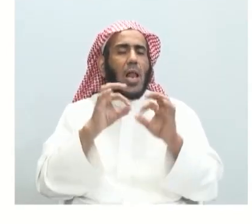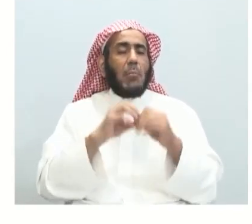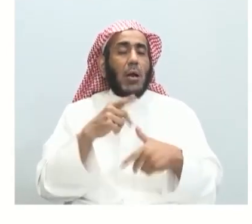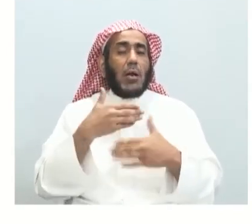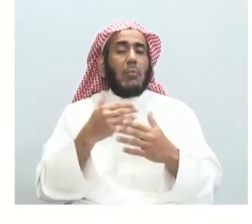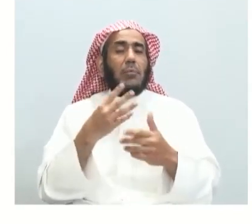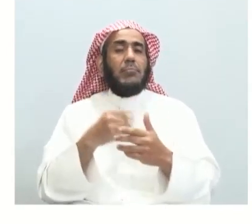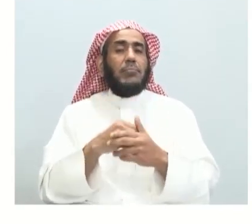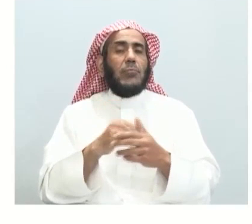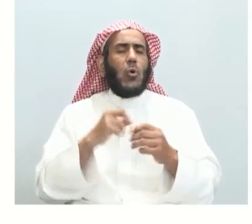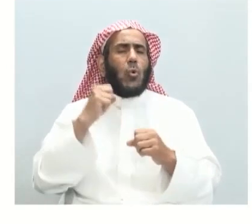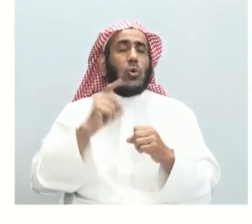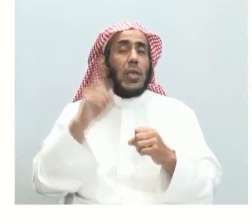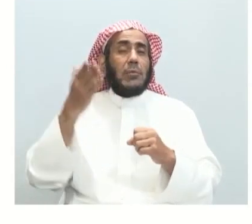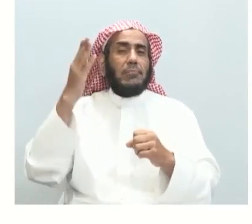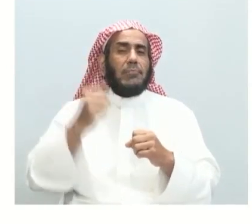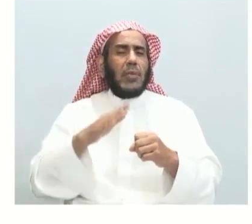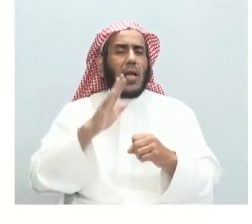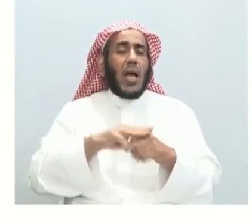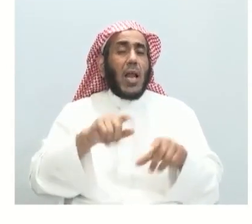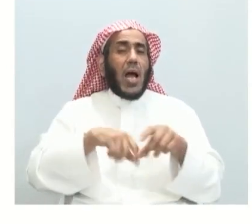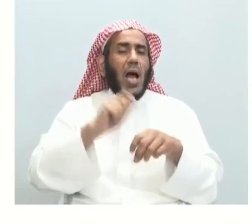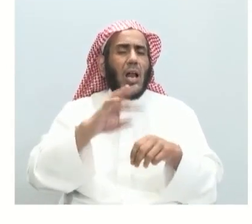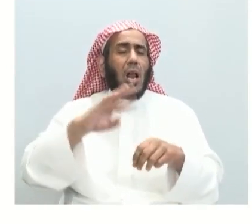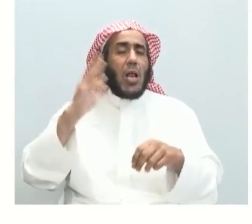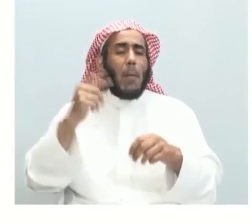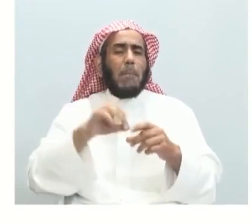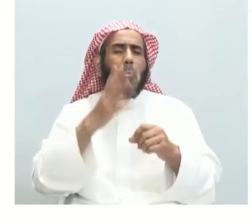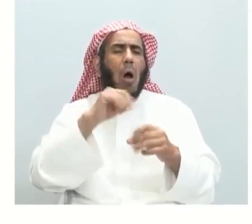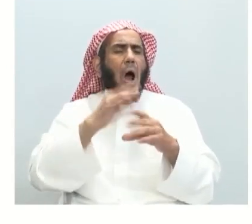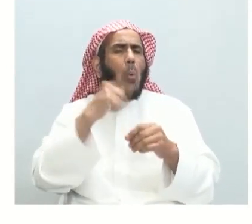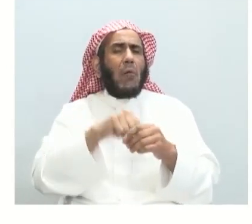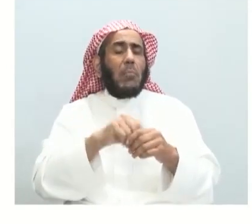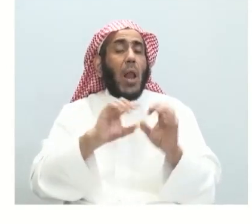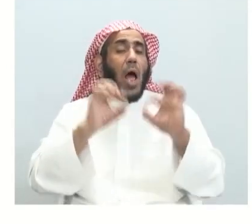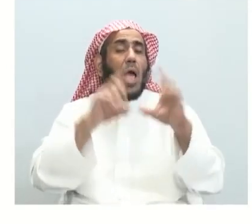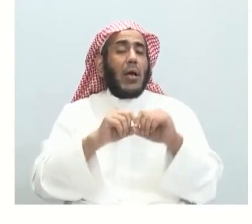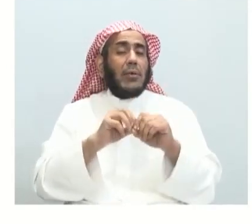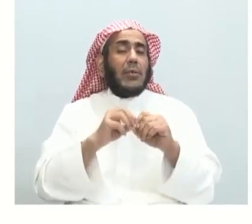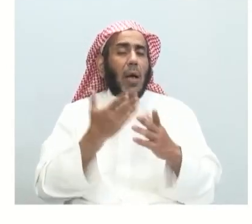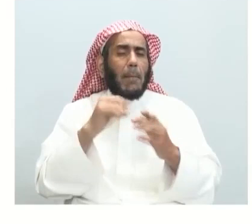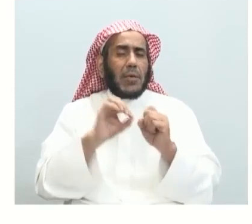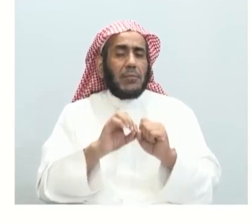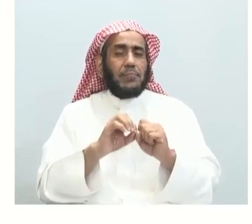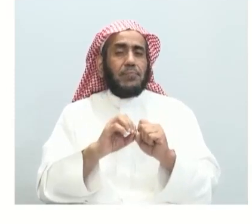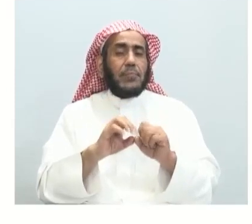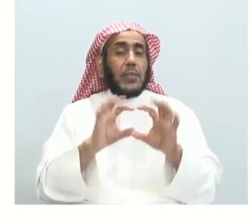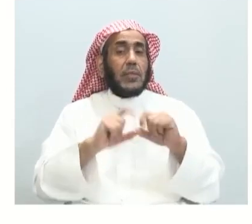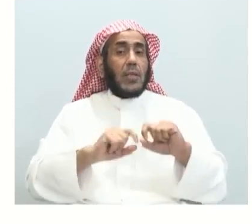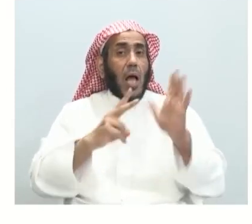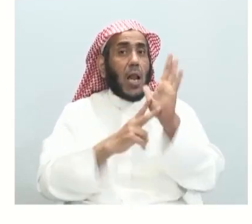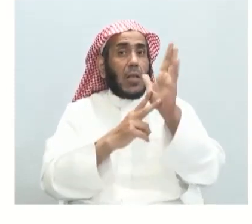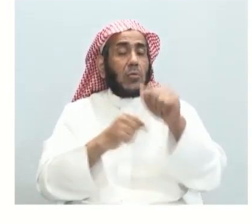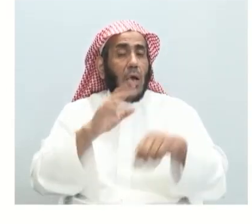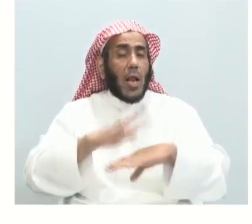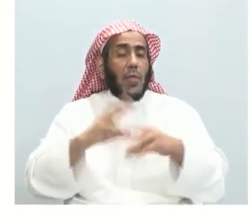الرابعه قدره الله تعالى على خلق الاشياء من العدم ما الايه التي مرت معنا داله